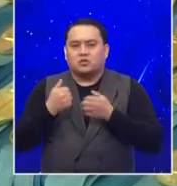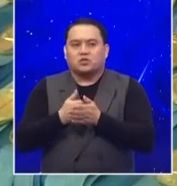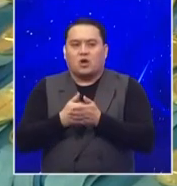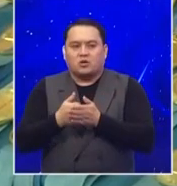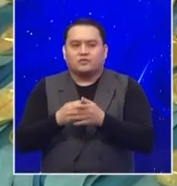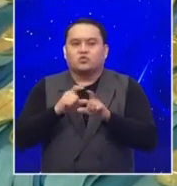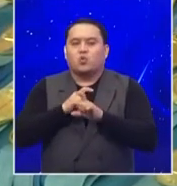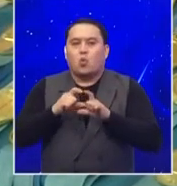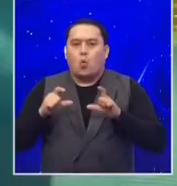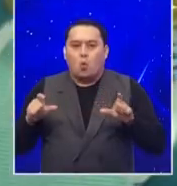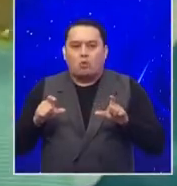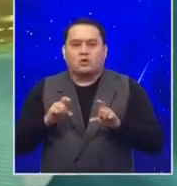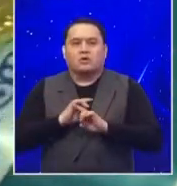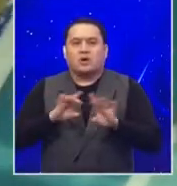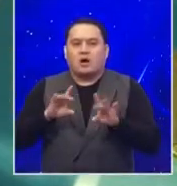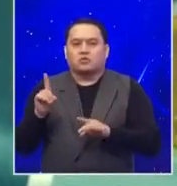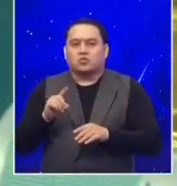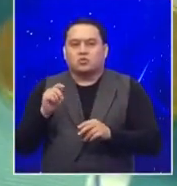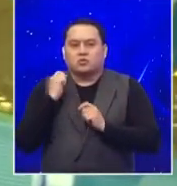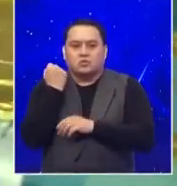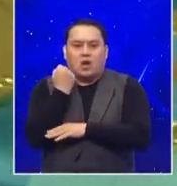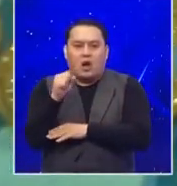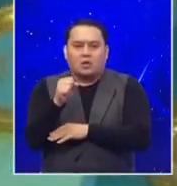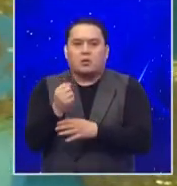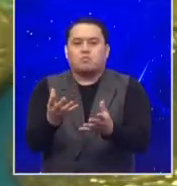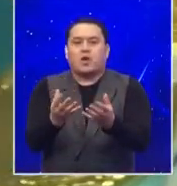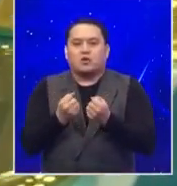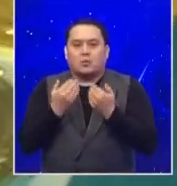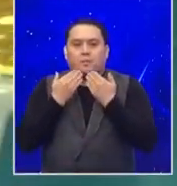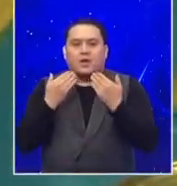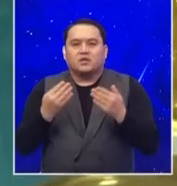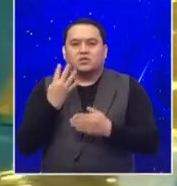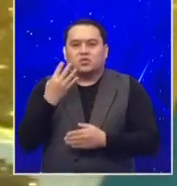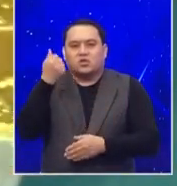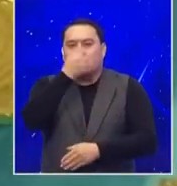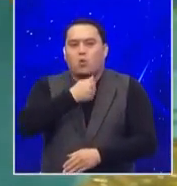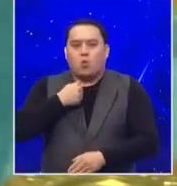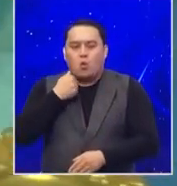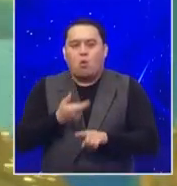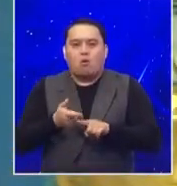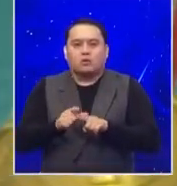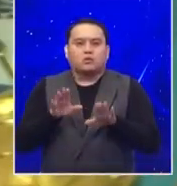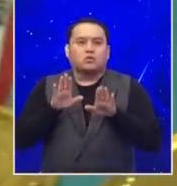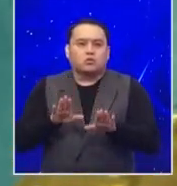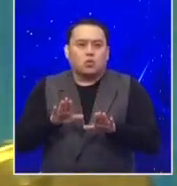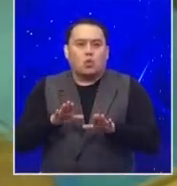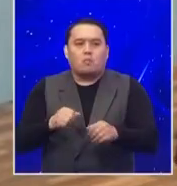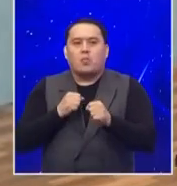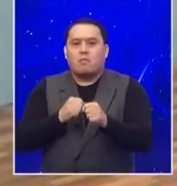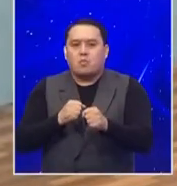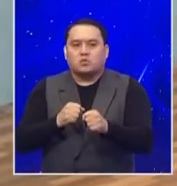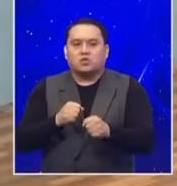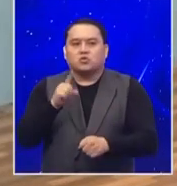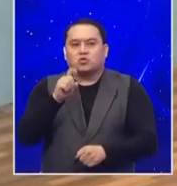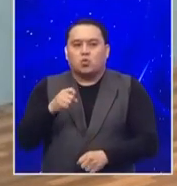достижения школьников. Стоит отметить, все награды учащиеся получили за последние 4 года. И это только по боксу. Свыше